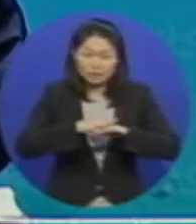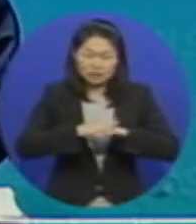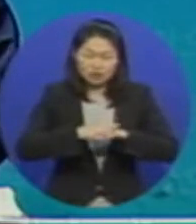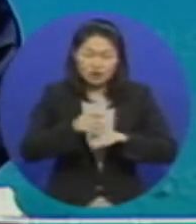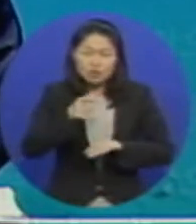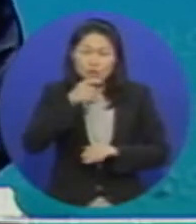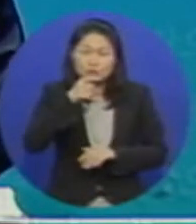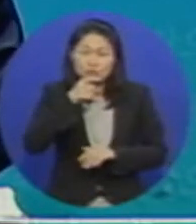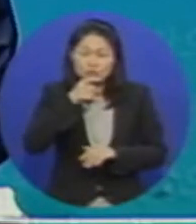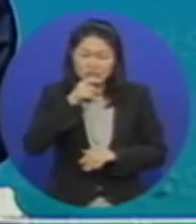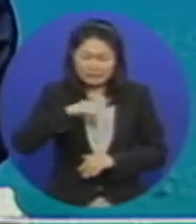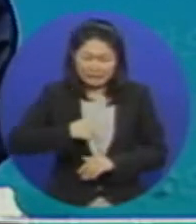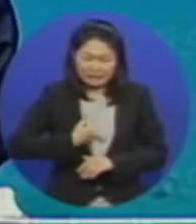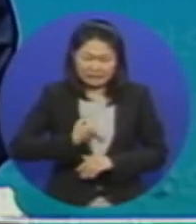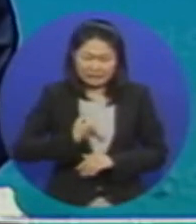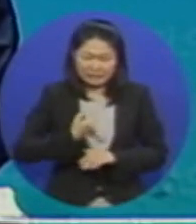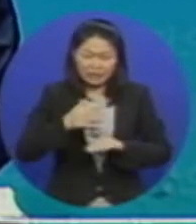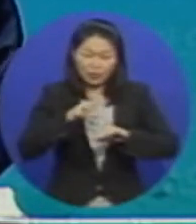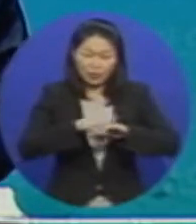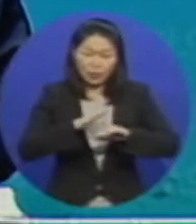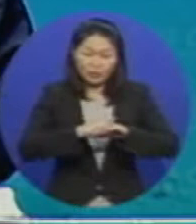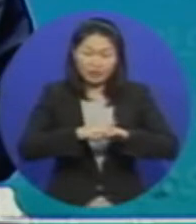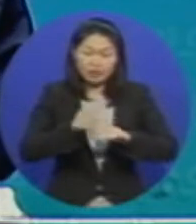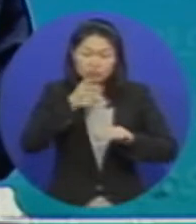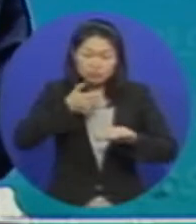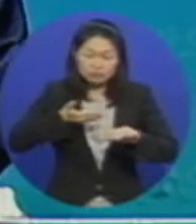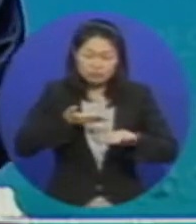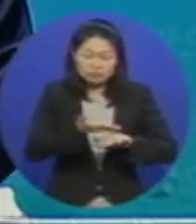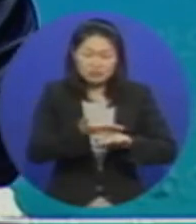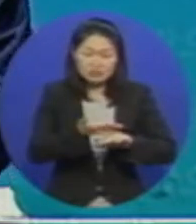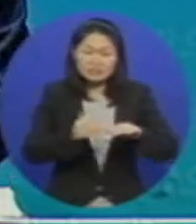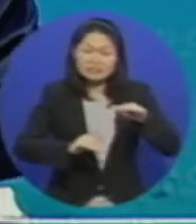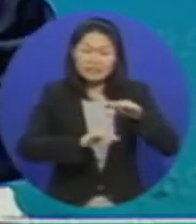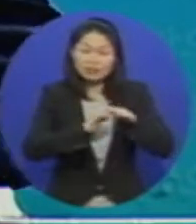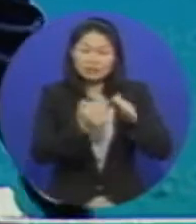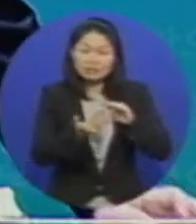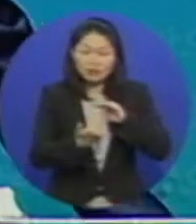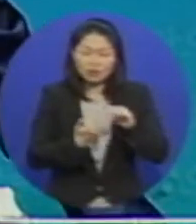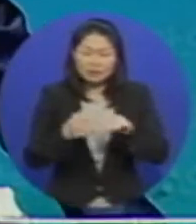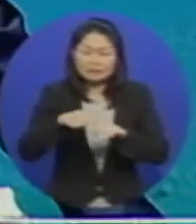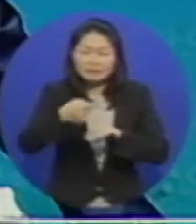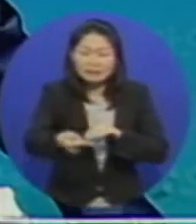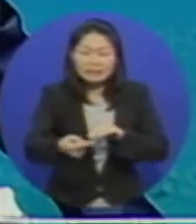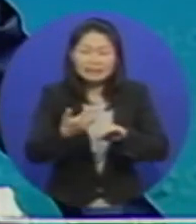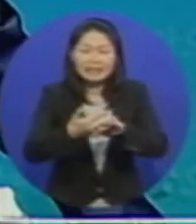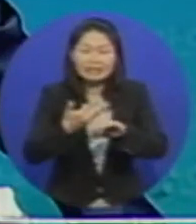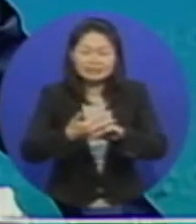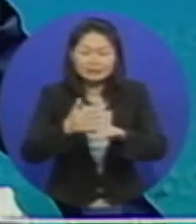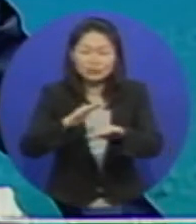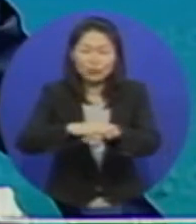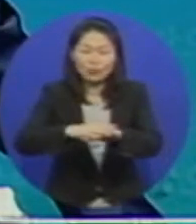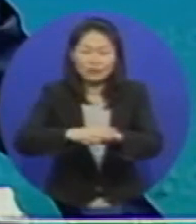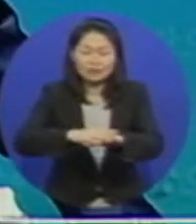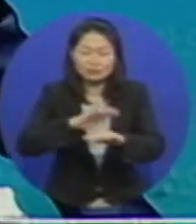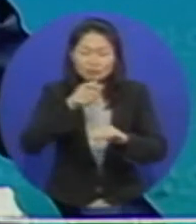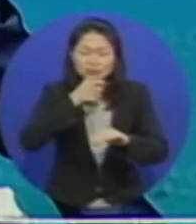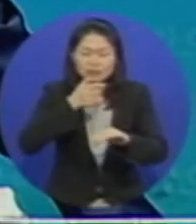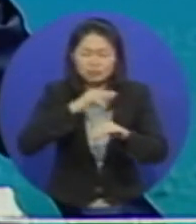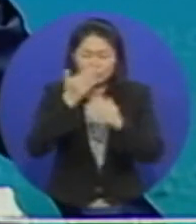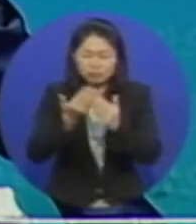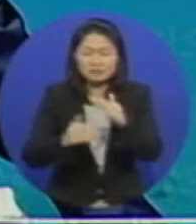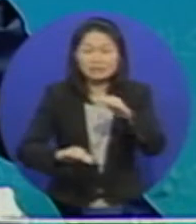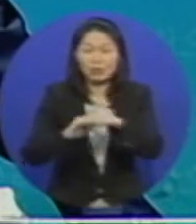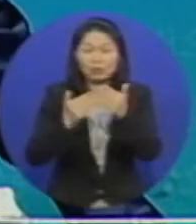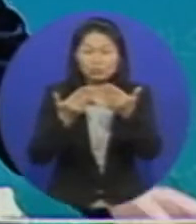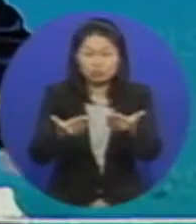자기 논에 다 물을 되지 않고 먼저 아랜 논 에다가 물을 다 해줬습니다 그리고 난